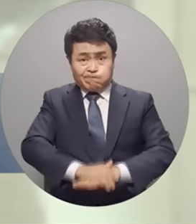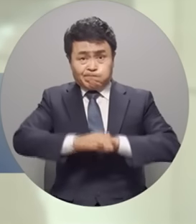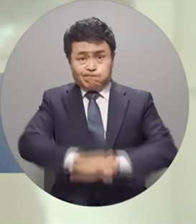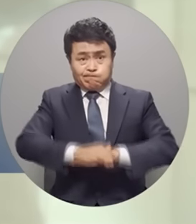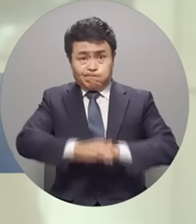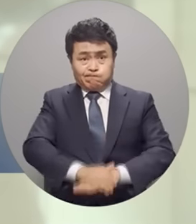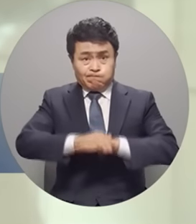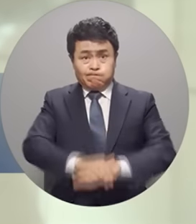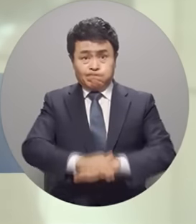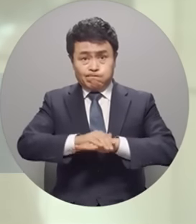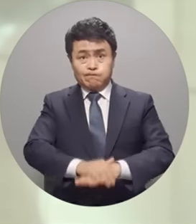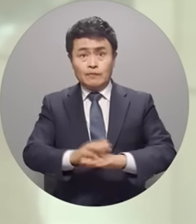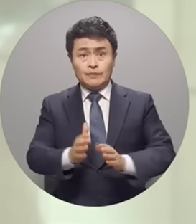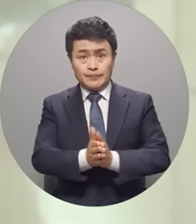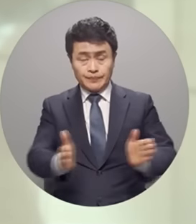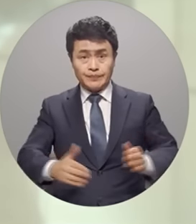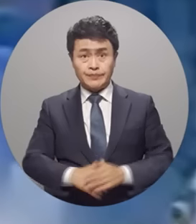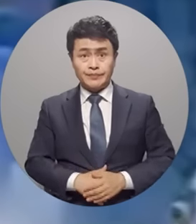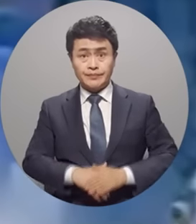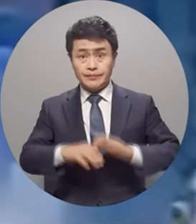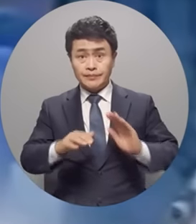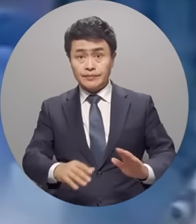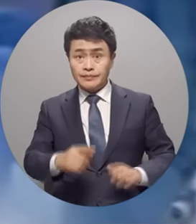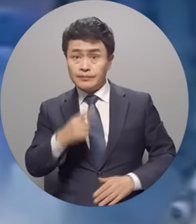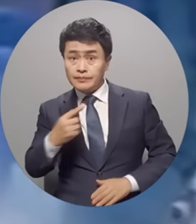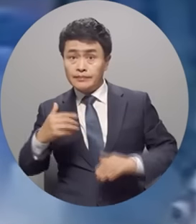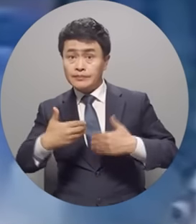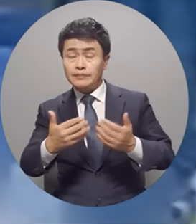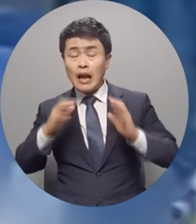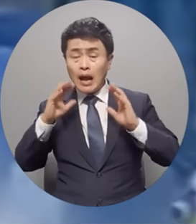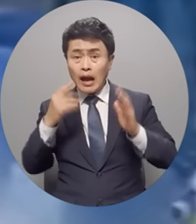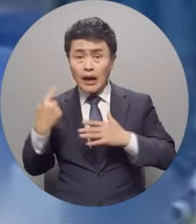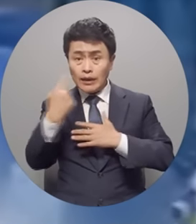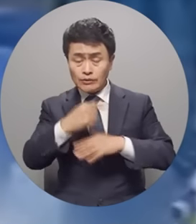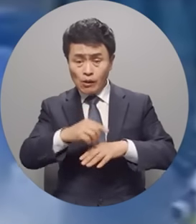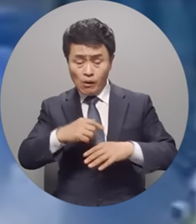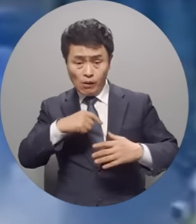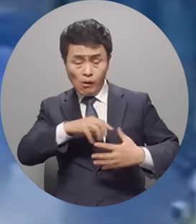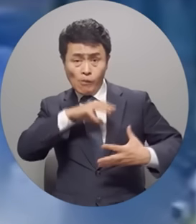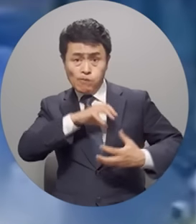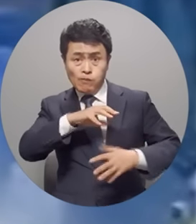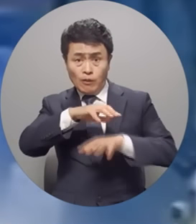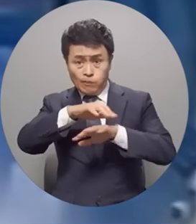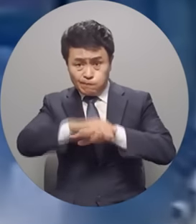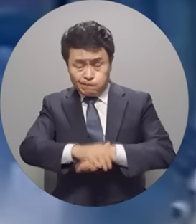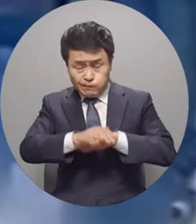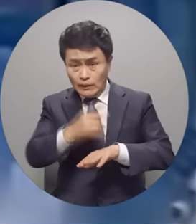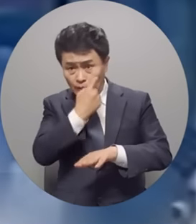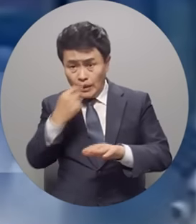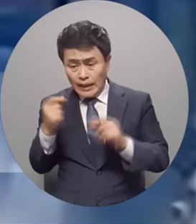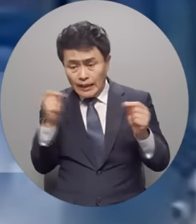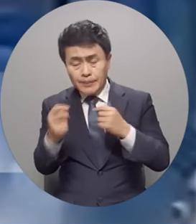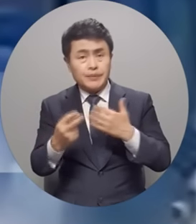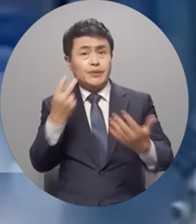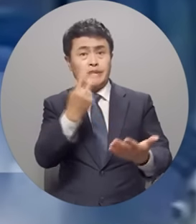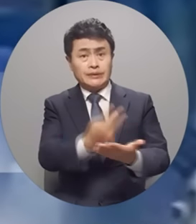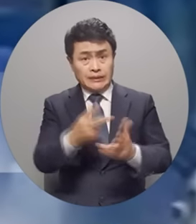진행을 시작했죠 소방당국은 아동의 심정 태를 병원으로 이송했지만